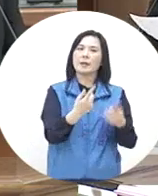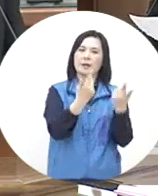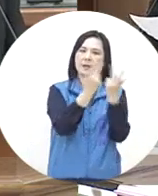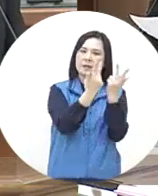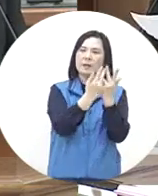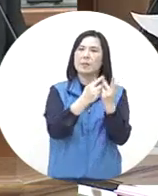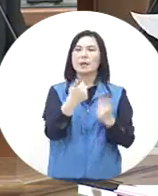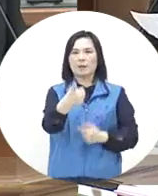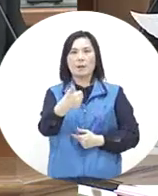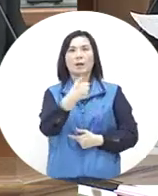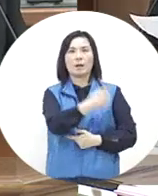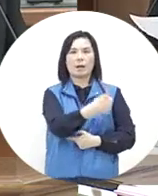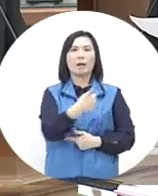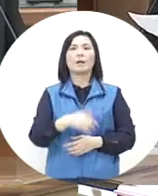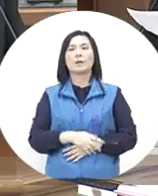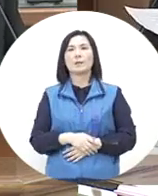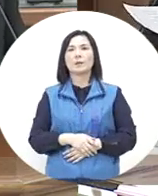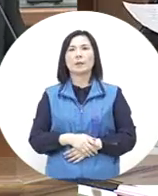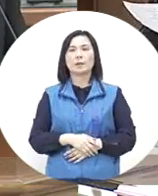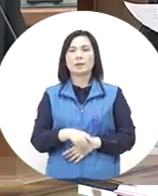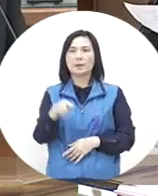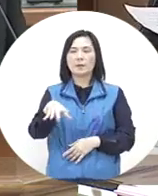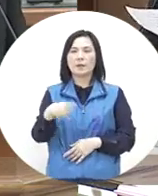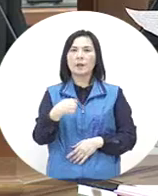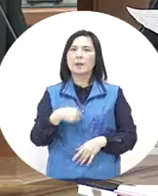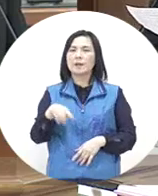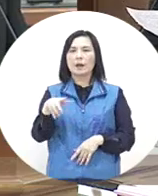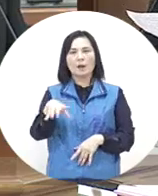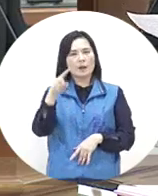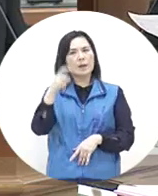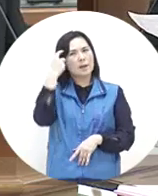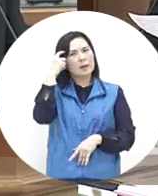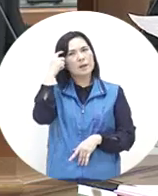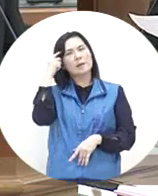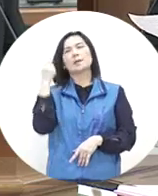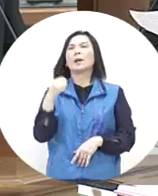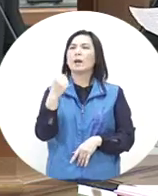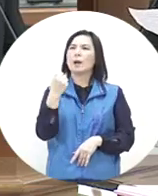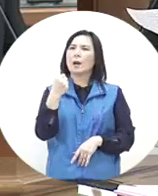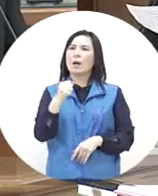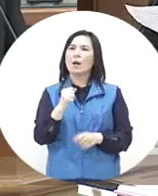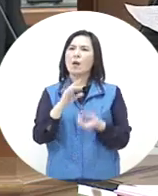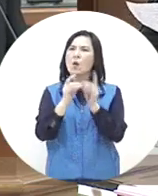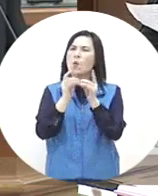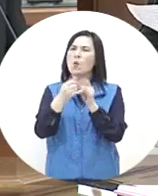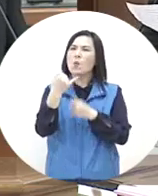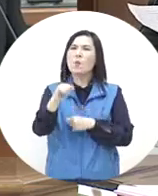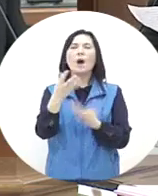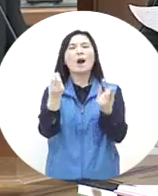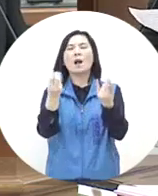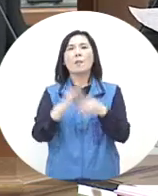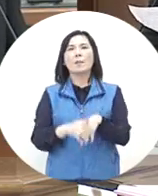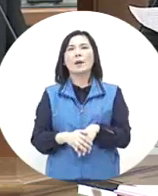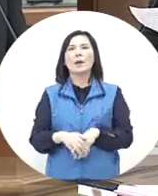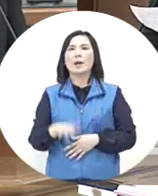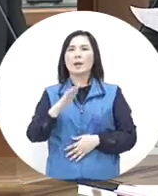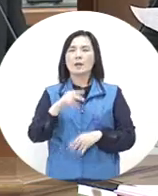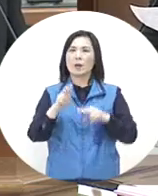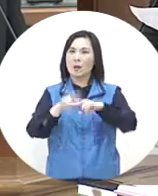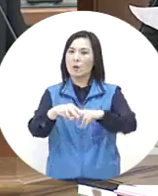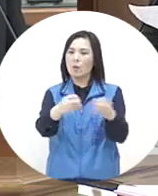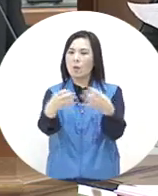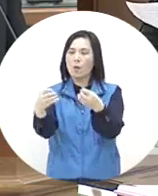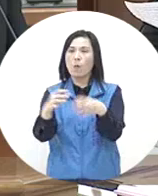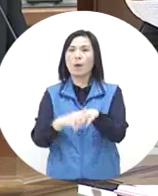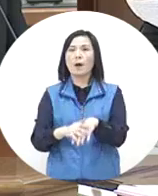好。其实大家出发点都没有坏意，大家也曾经坐下来谈了一个方向，基隆轻轨在